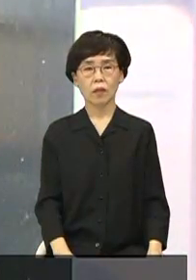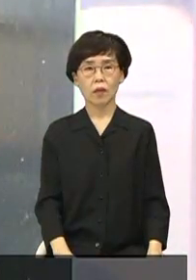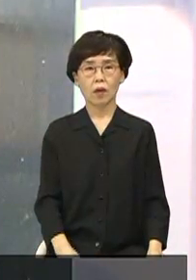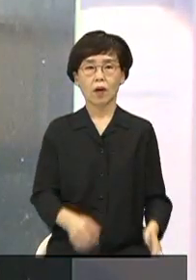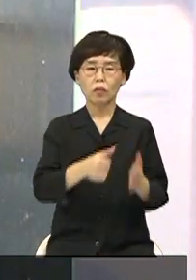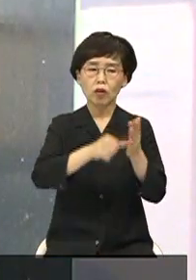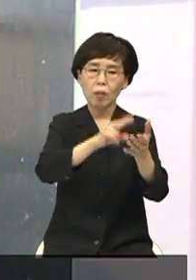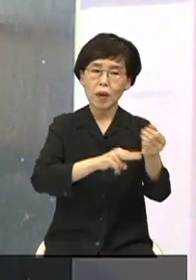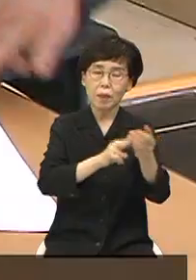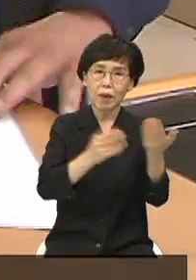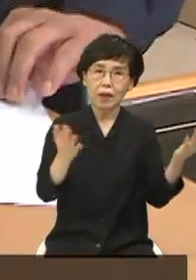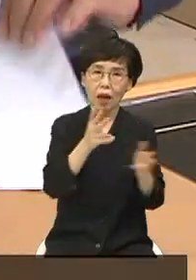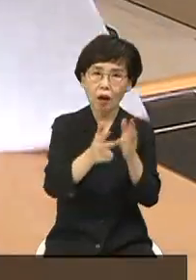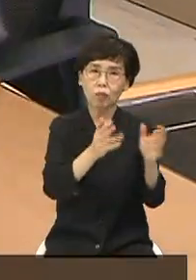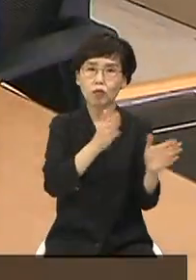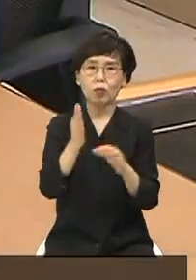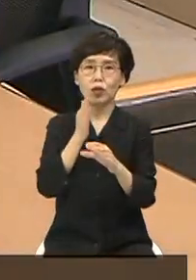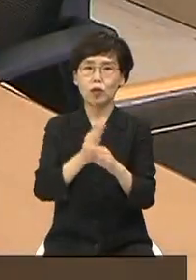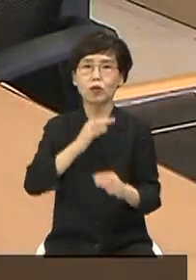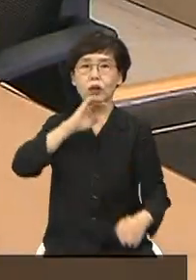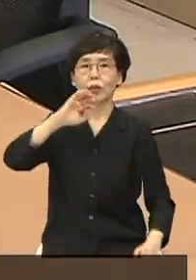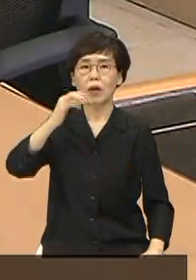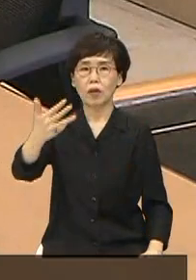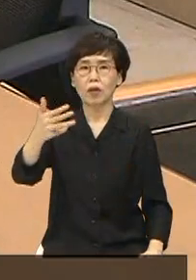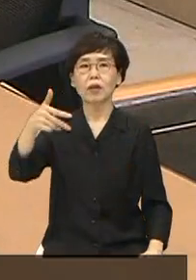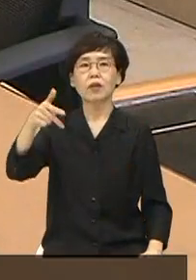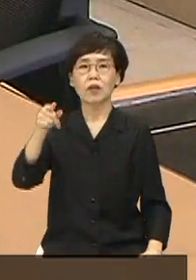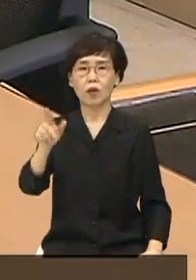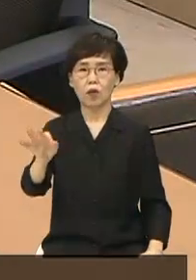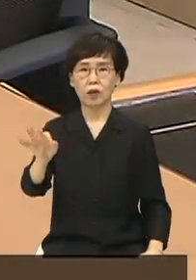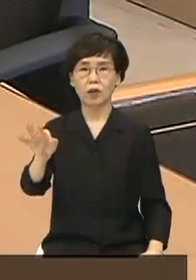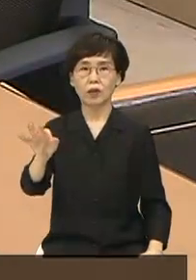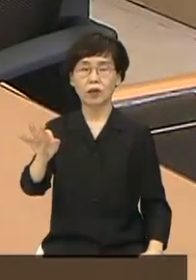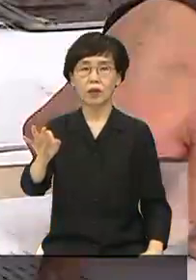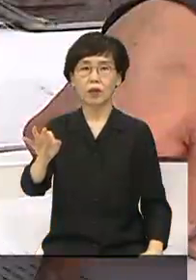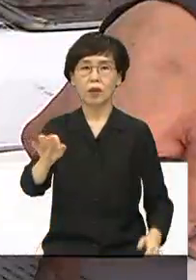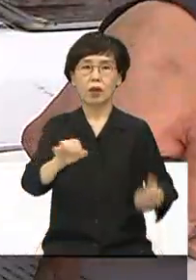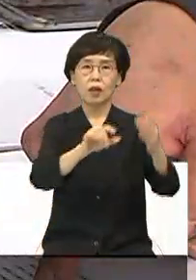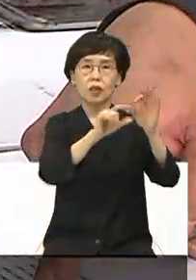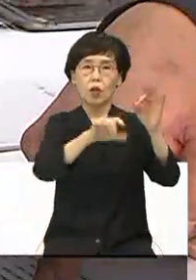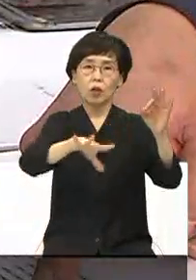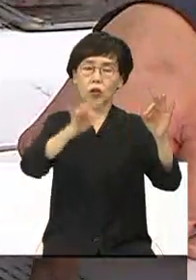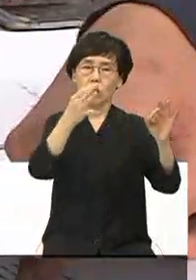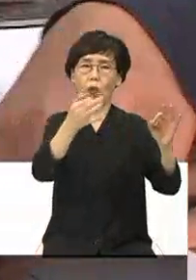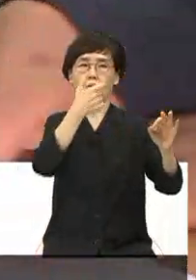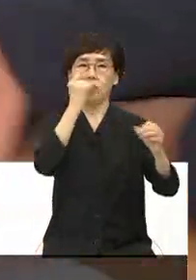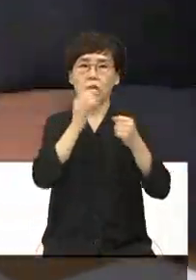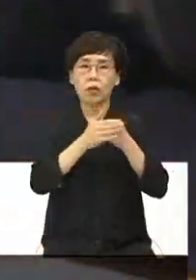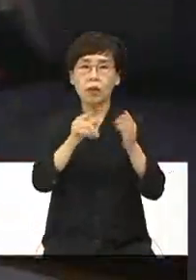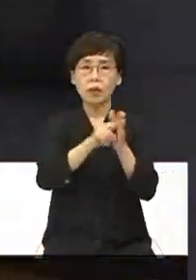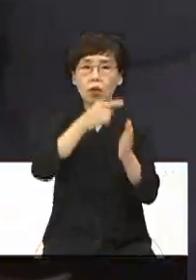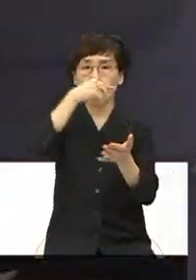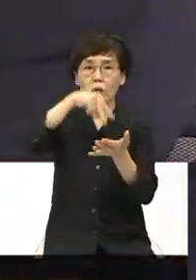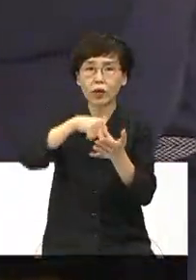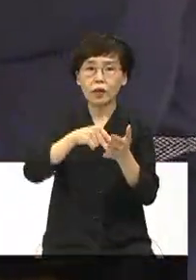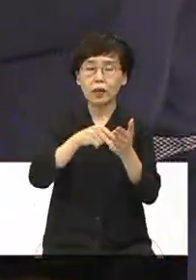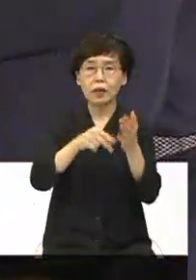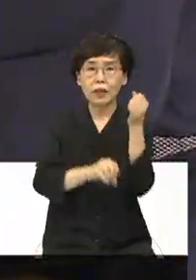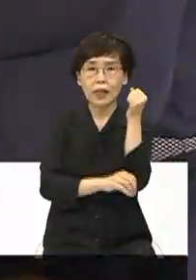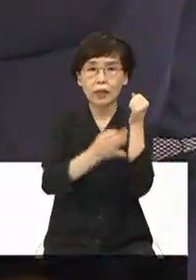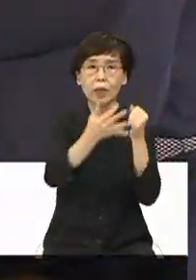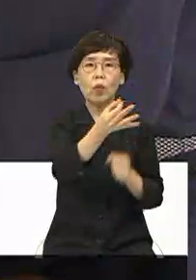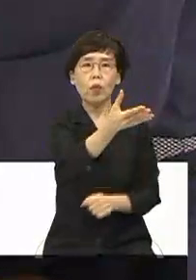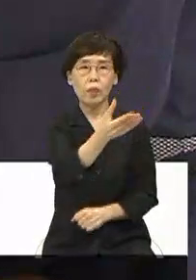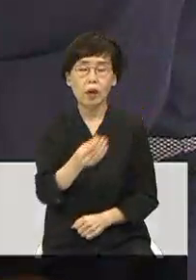소모품 판매 사업을 준비하고 있는 48살 정모 씨. 이달 초 여윳돈이 부족해 신용보증기금에 대출을